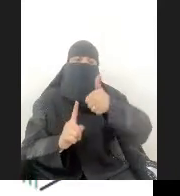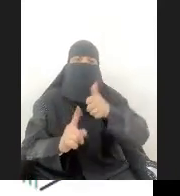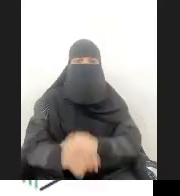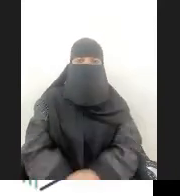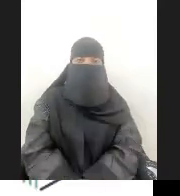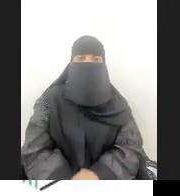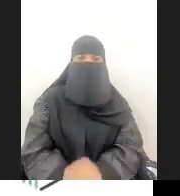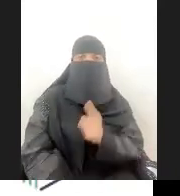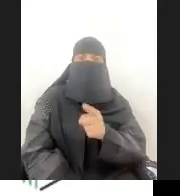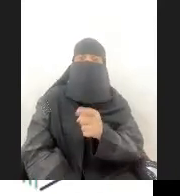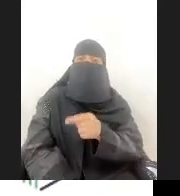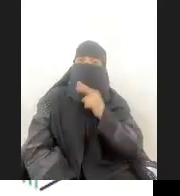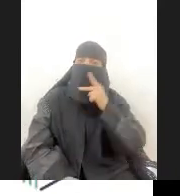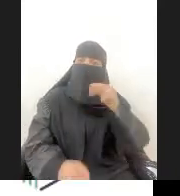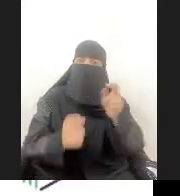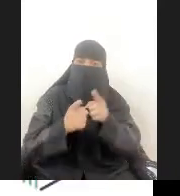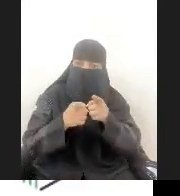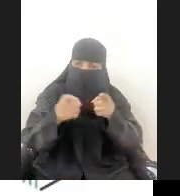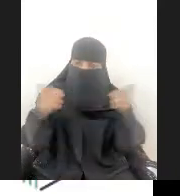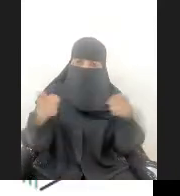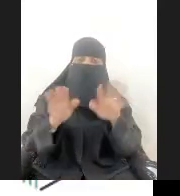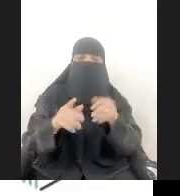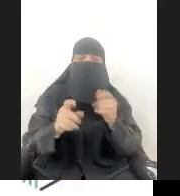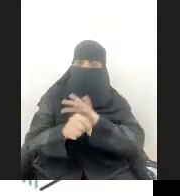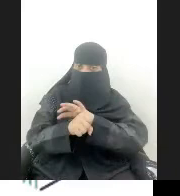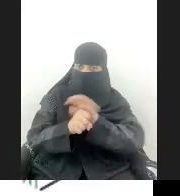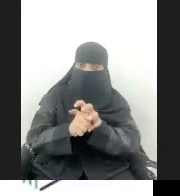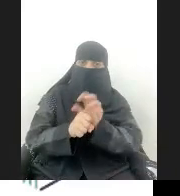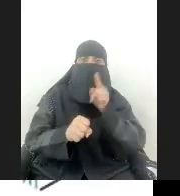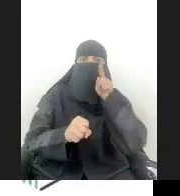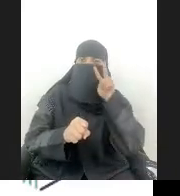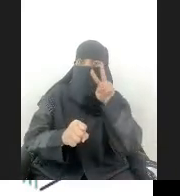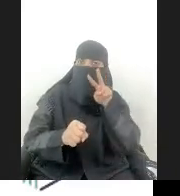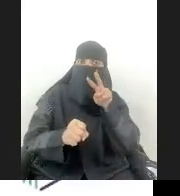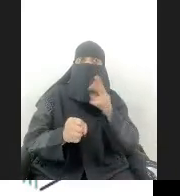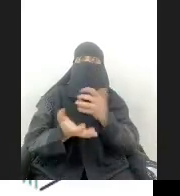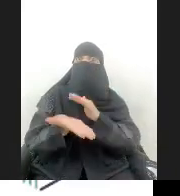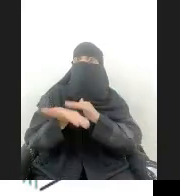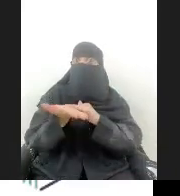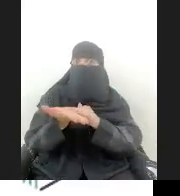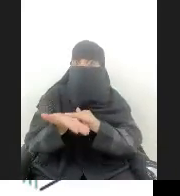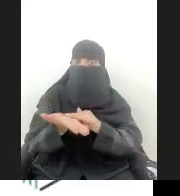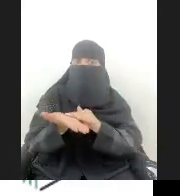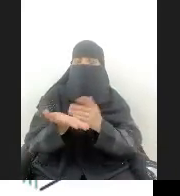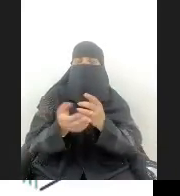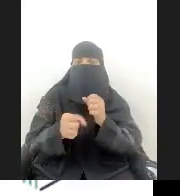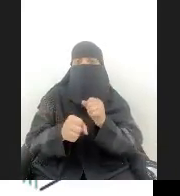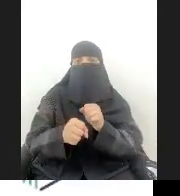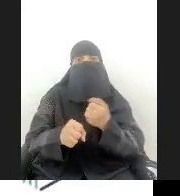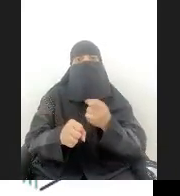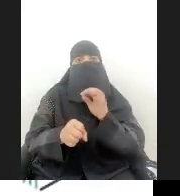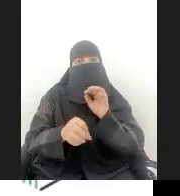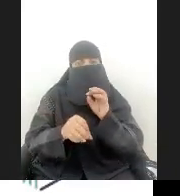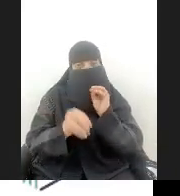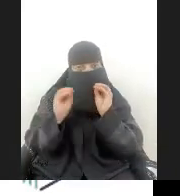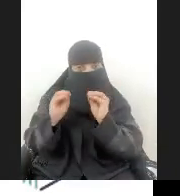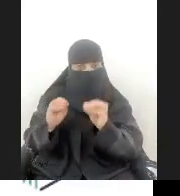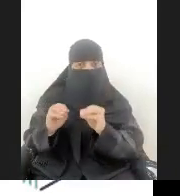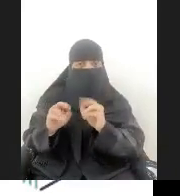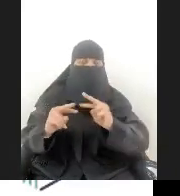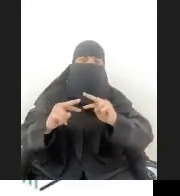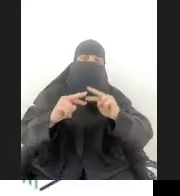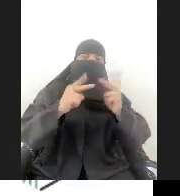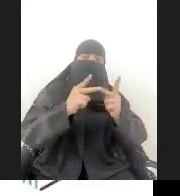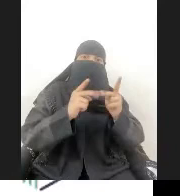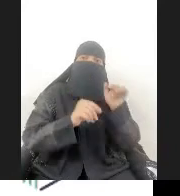الحديث هذا يطول، ورأينا كذلك مع الجائحة إن الميدان التربوي انتقل بنفس التدريس التقليدي، نفس الفكر في قياس